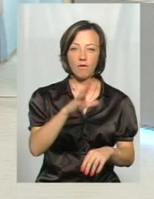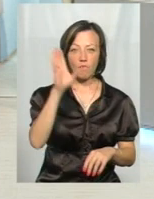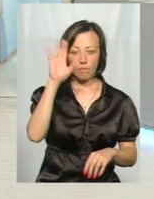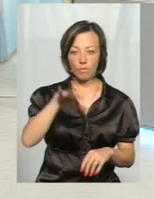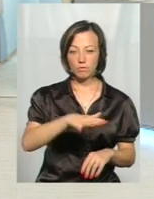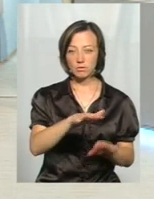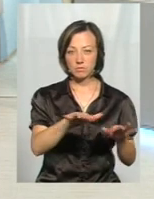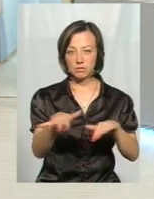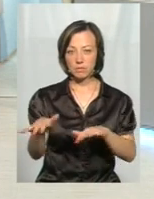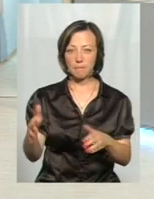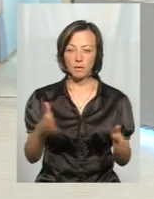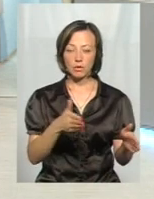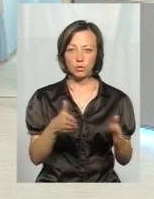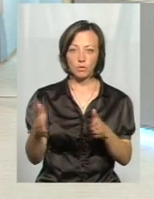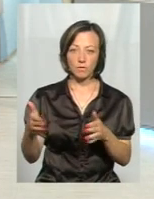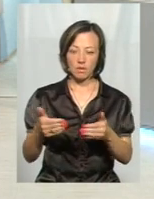його підготовка,